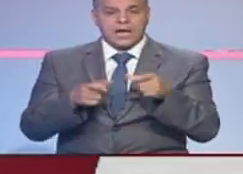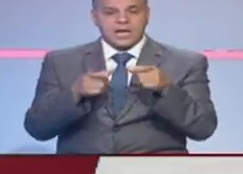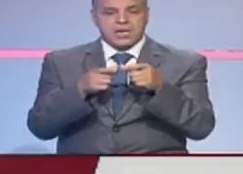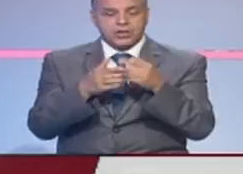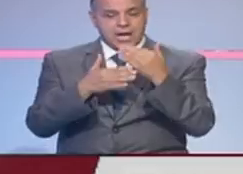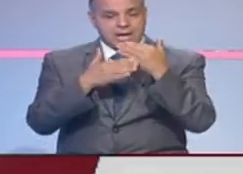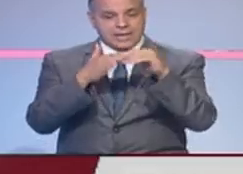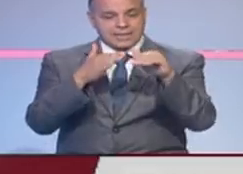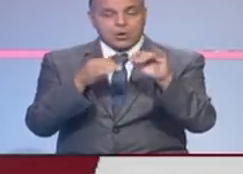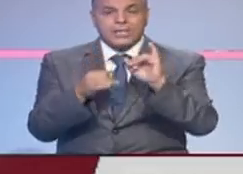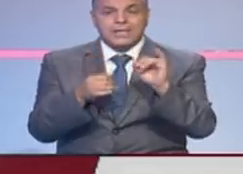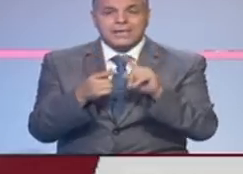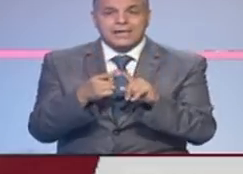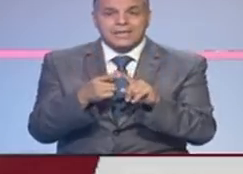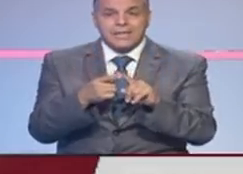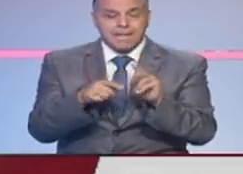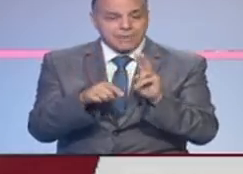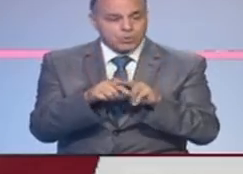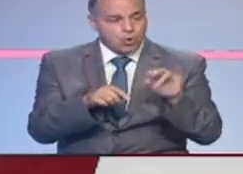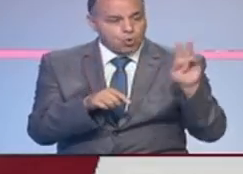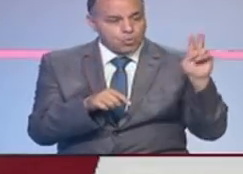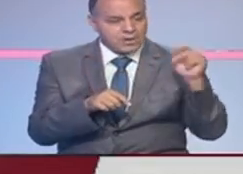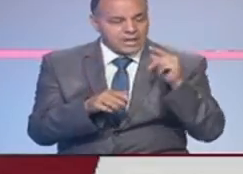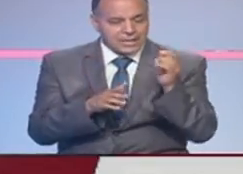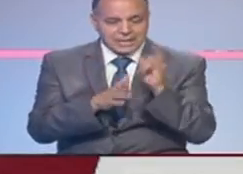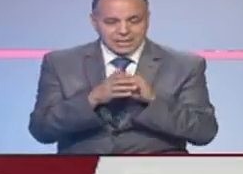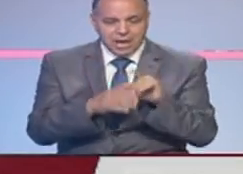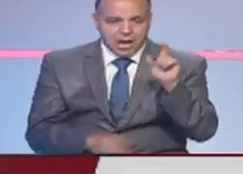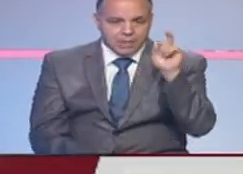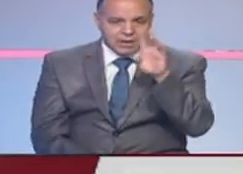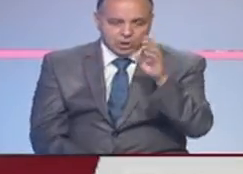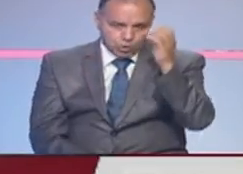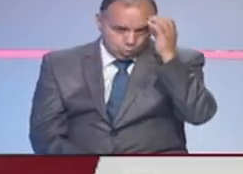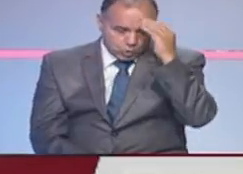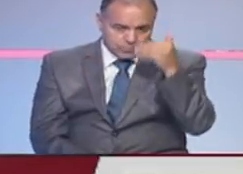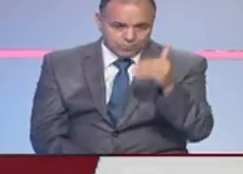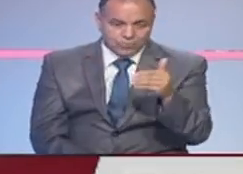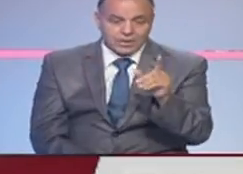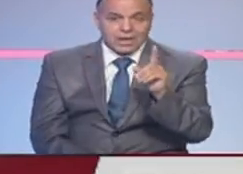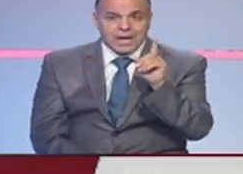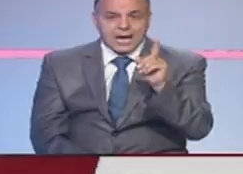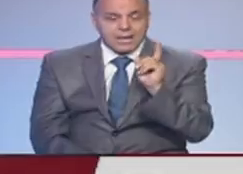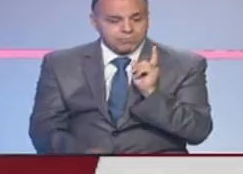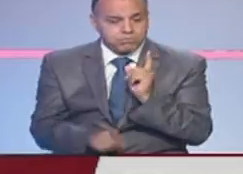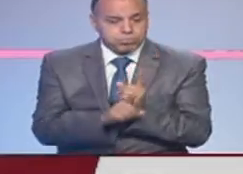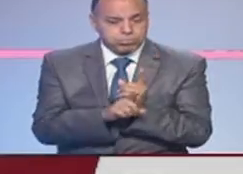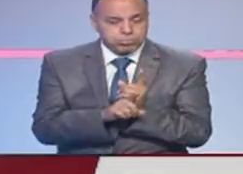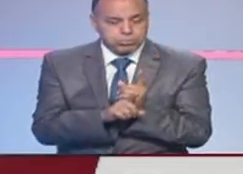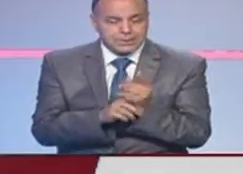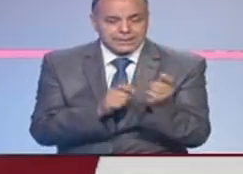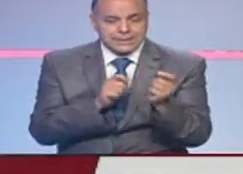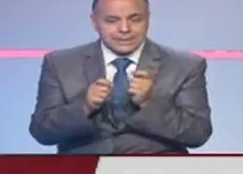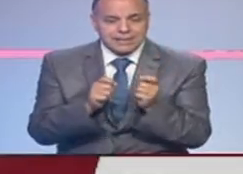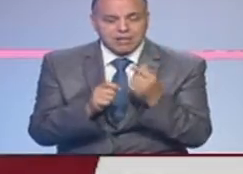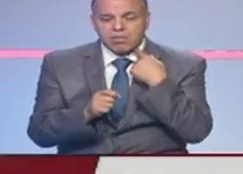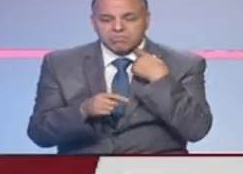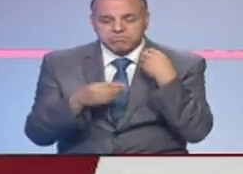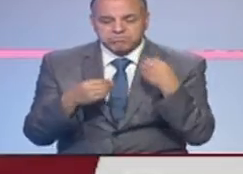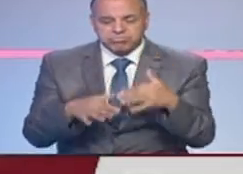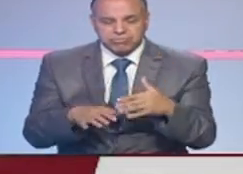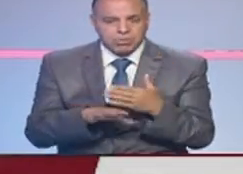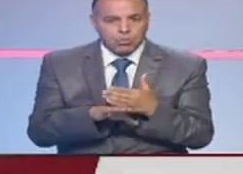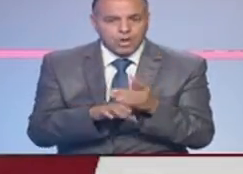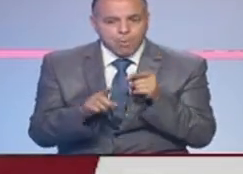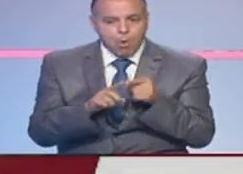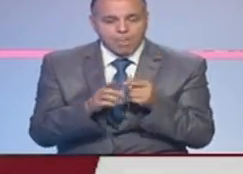في رساله وجهتها الى كوبا ب تاريخ الرابع عشر من او ت ان ملتقى الحوار السياسي فشل في انجاز